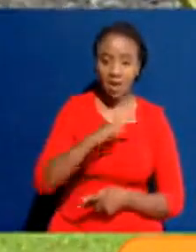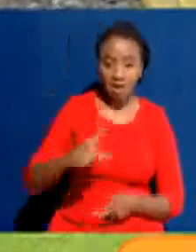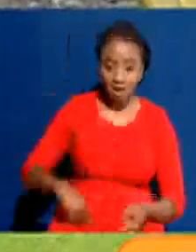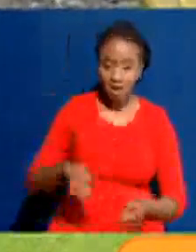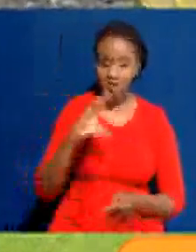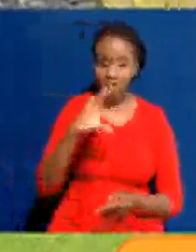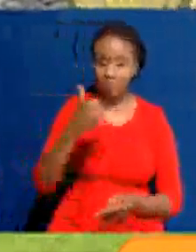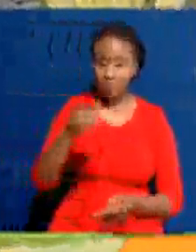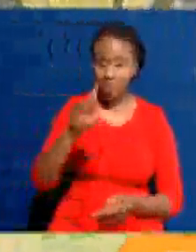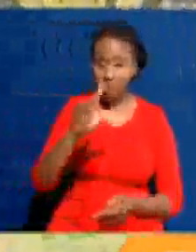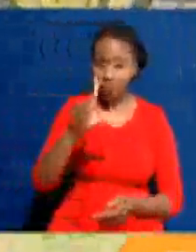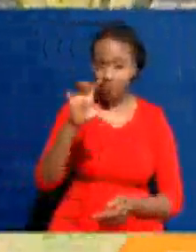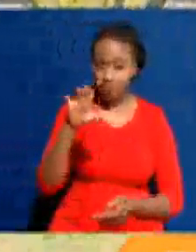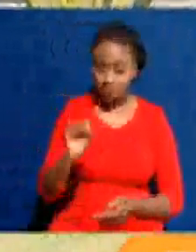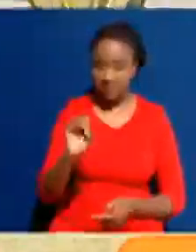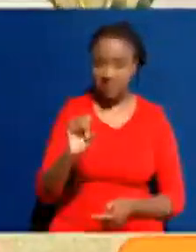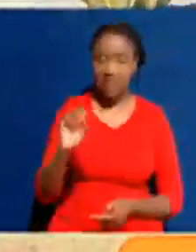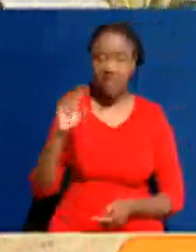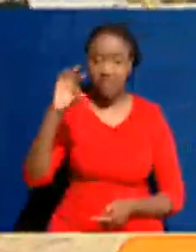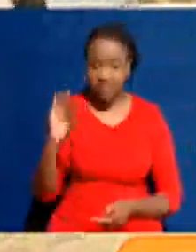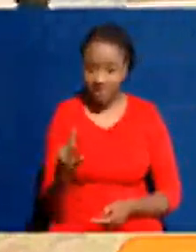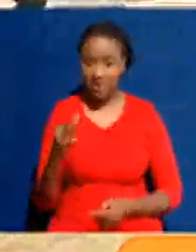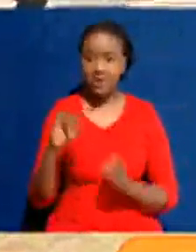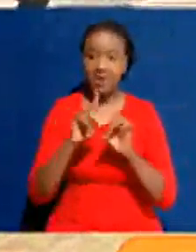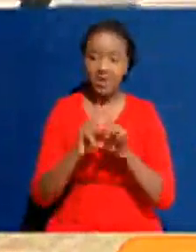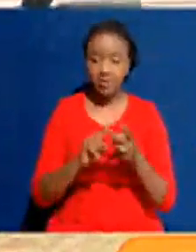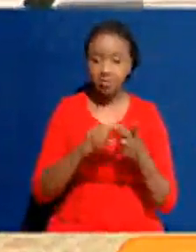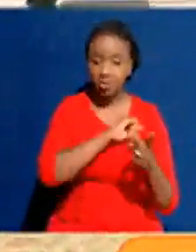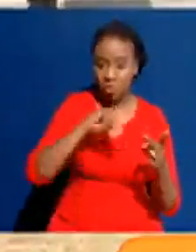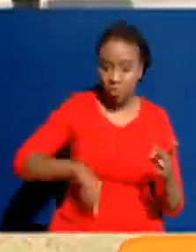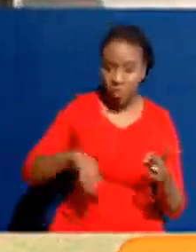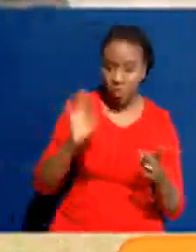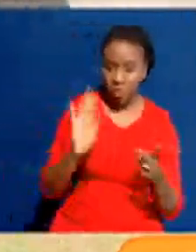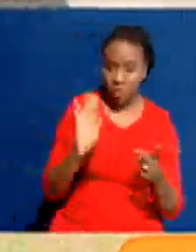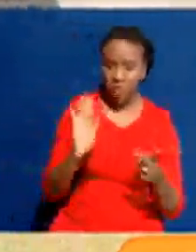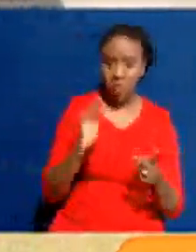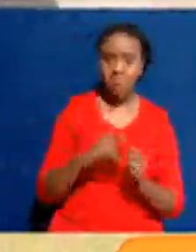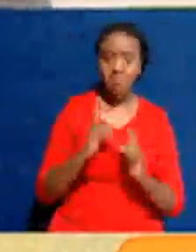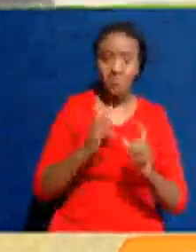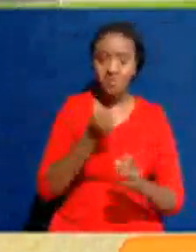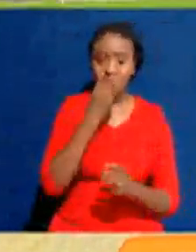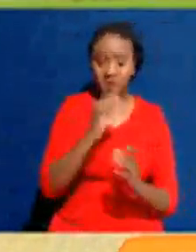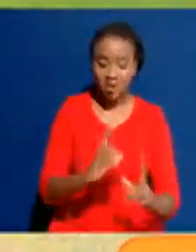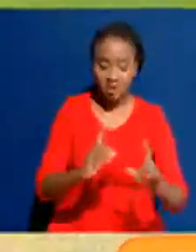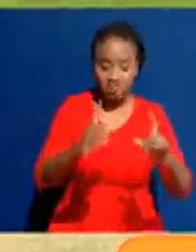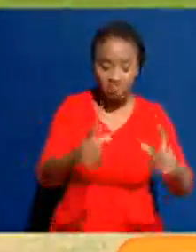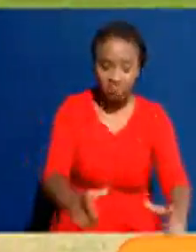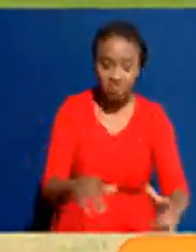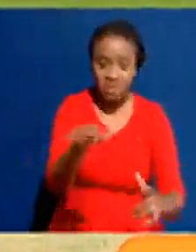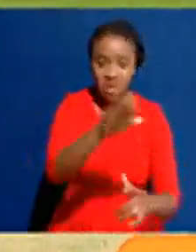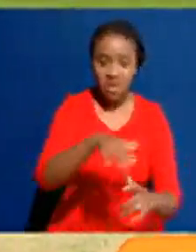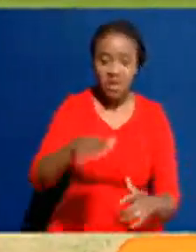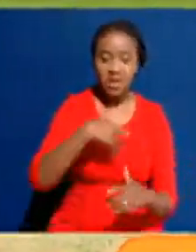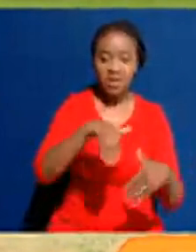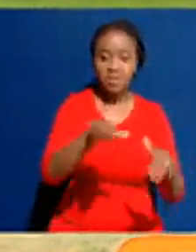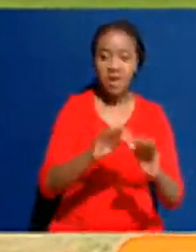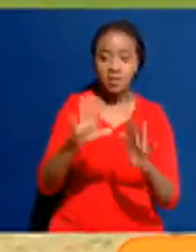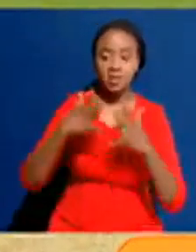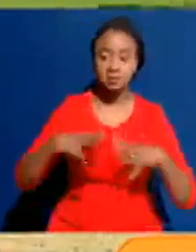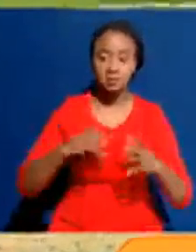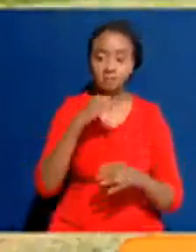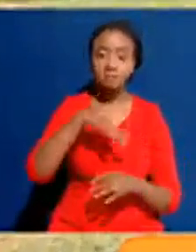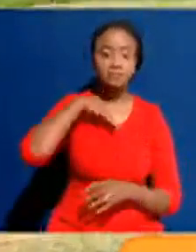kwenye makaburi ya mashujaa wa vita vya kwanza na vya pili vya dunia kama ishara ya heshima kwa